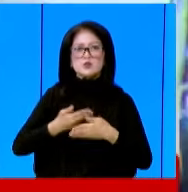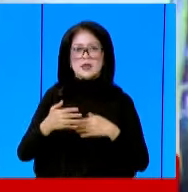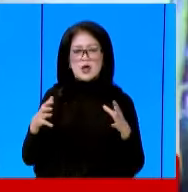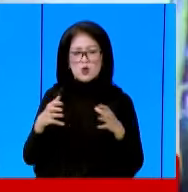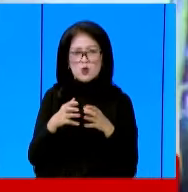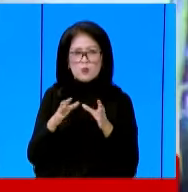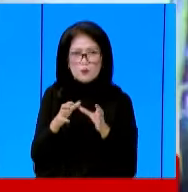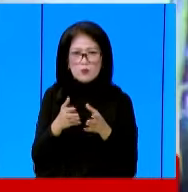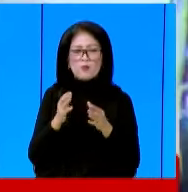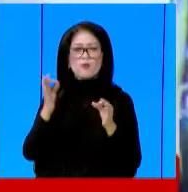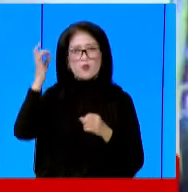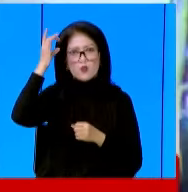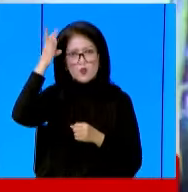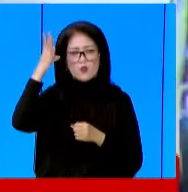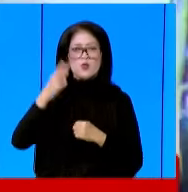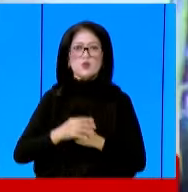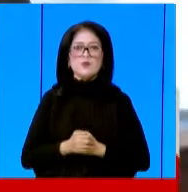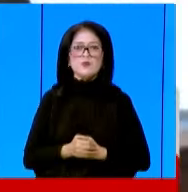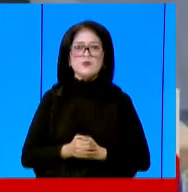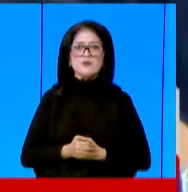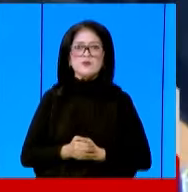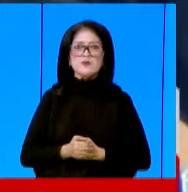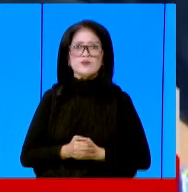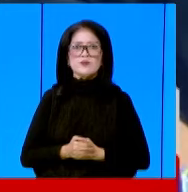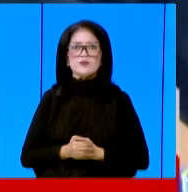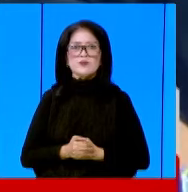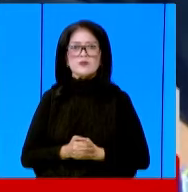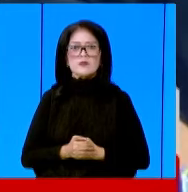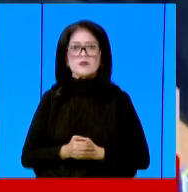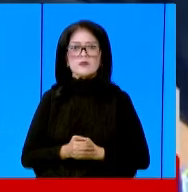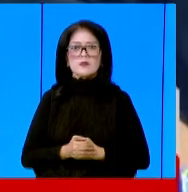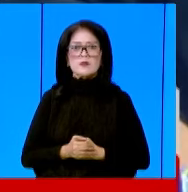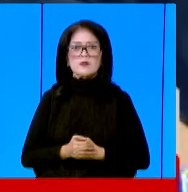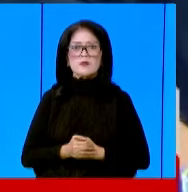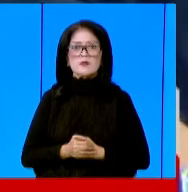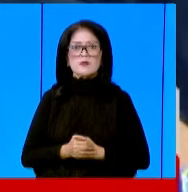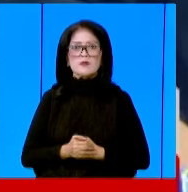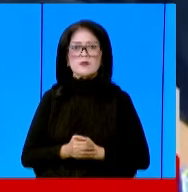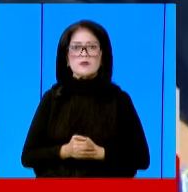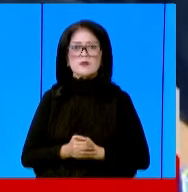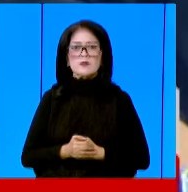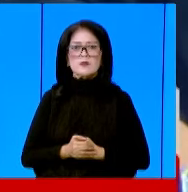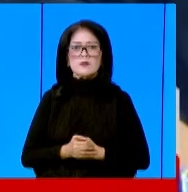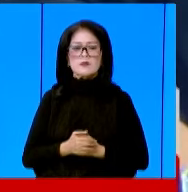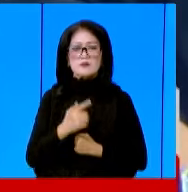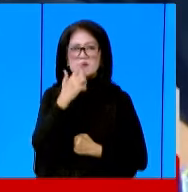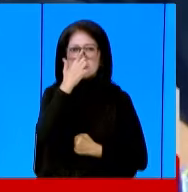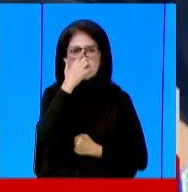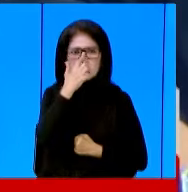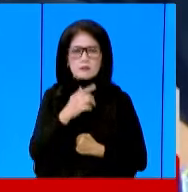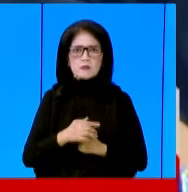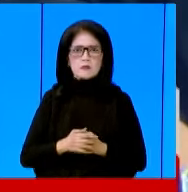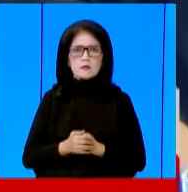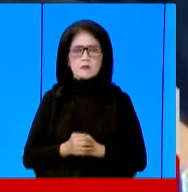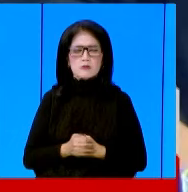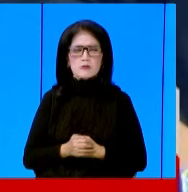pengusaha hingga serikat buruh. 2025 itu tugas. Kemudian saya bilang, saya minta kalau bisa pemerintah tunda dulu. Karena